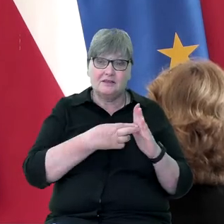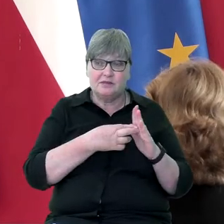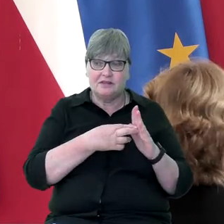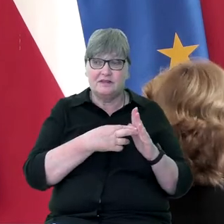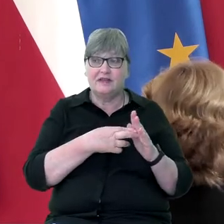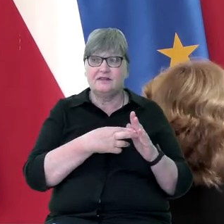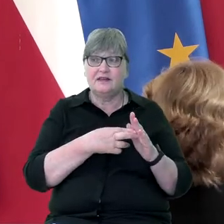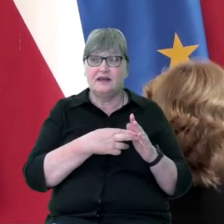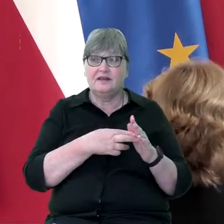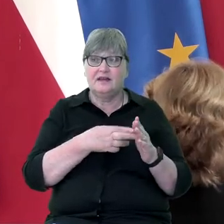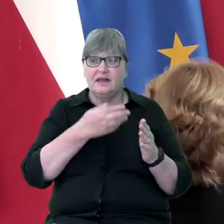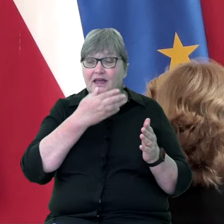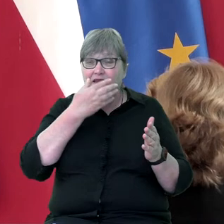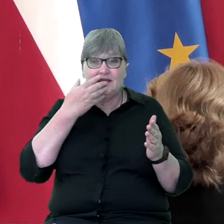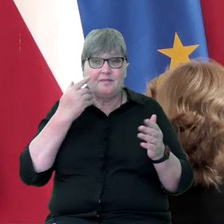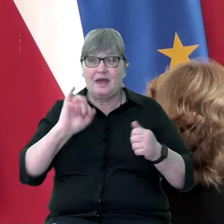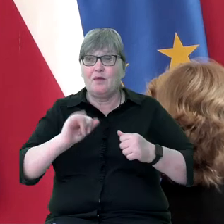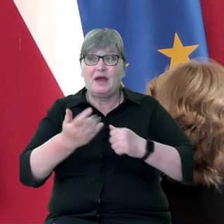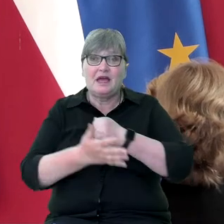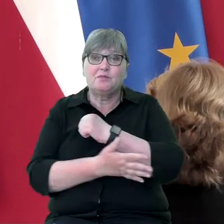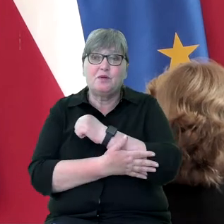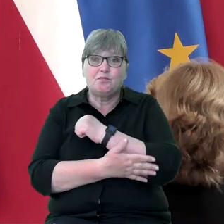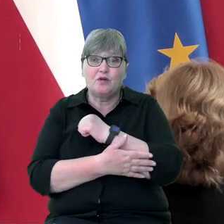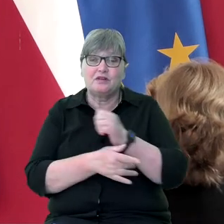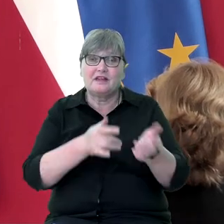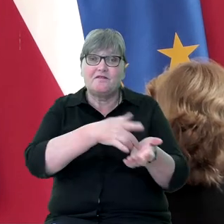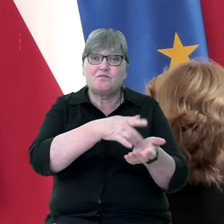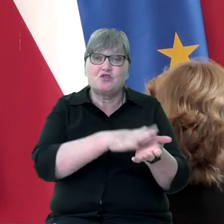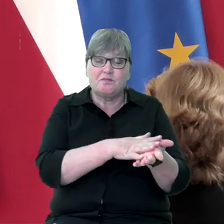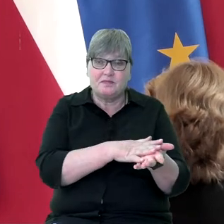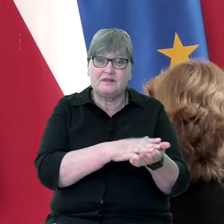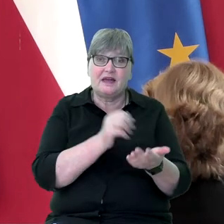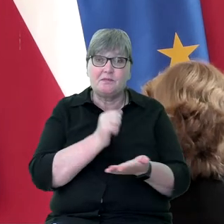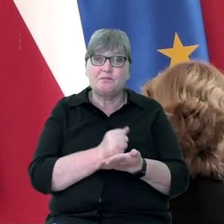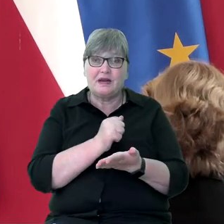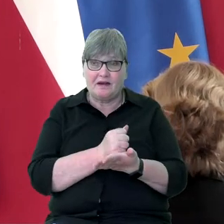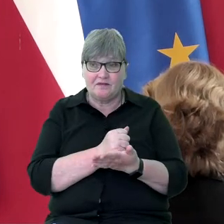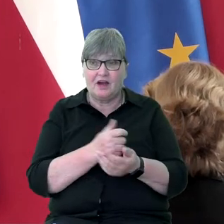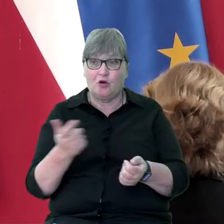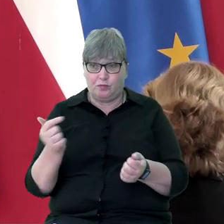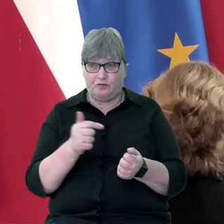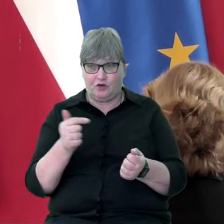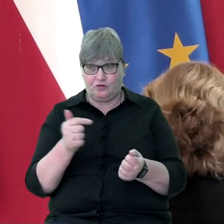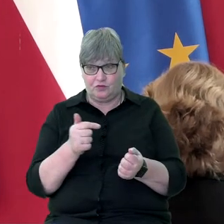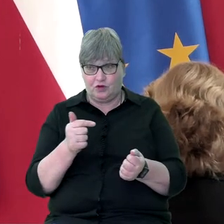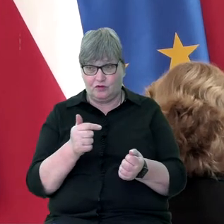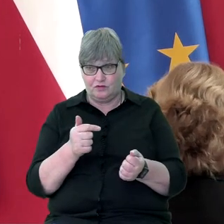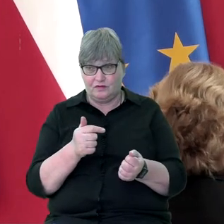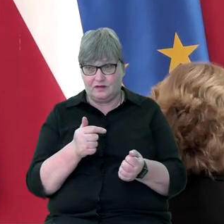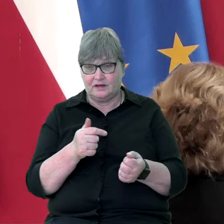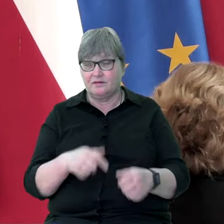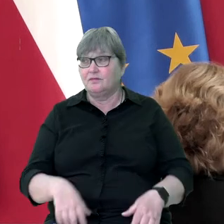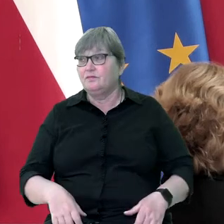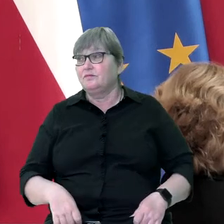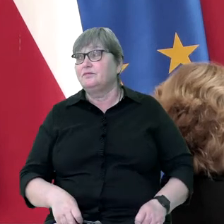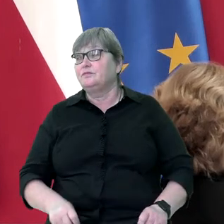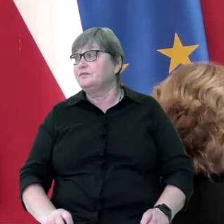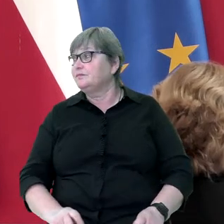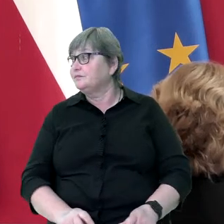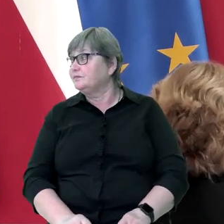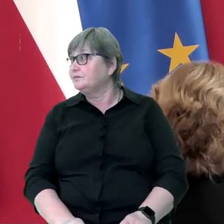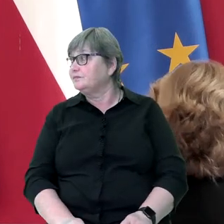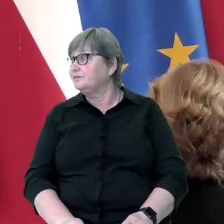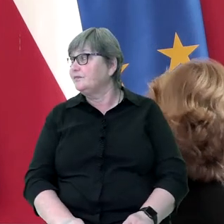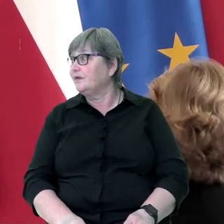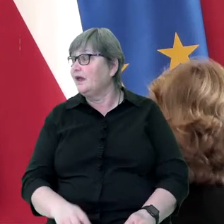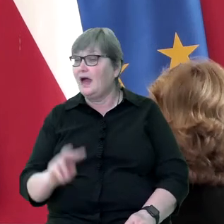legalnego zaczepienia w przepisach prawa obowiązujących przed 1 września 1939 roku. No,